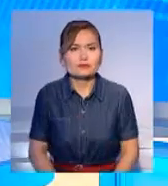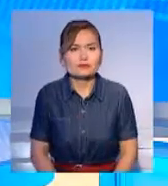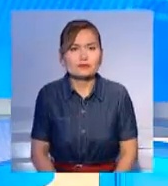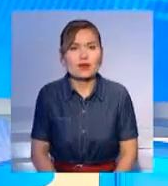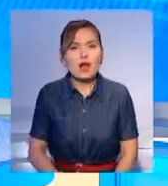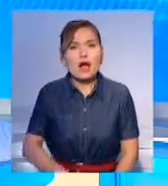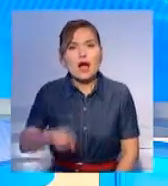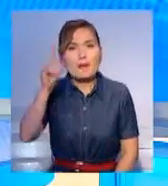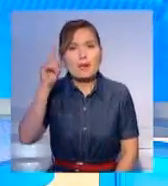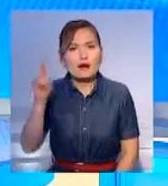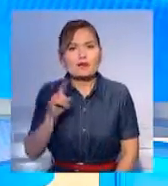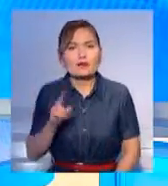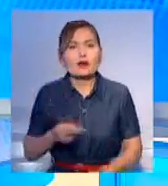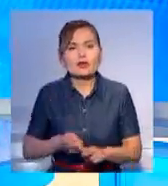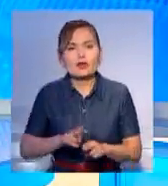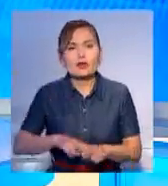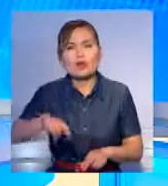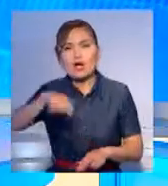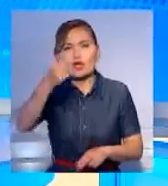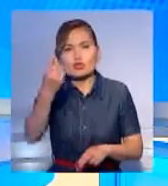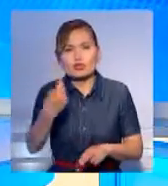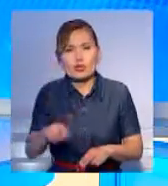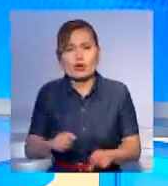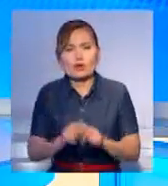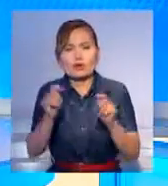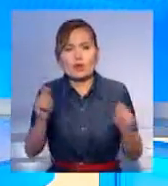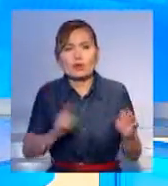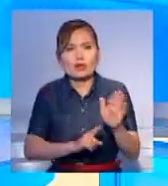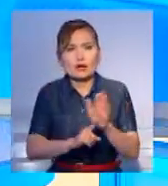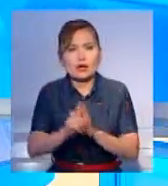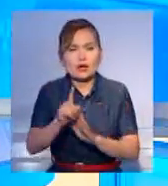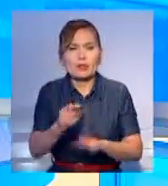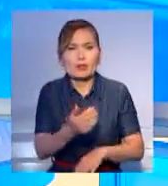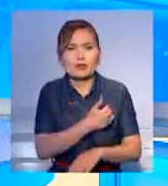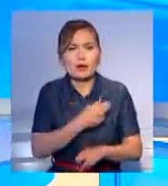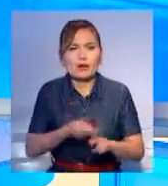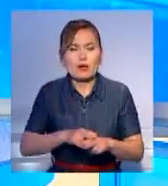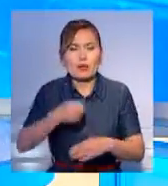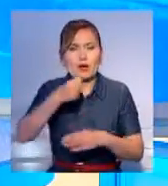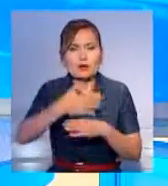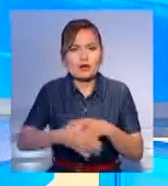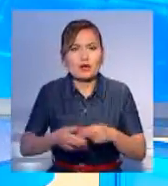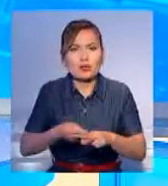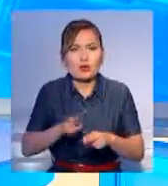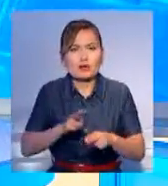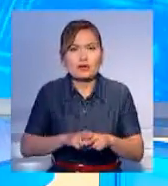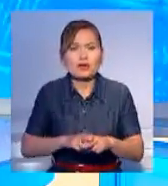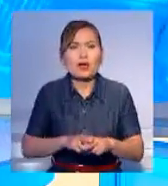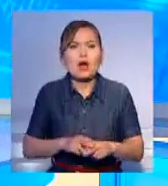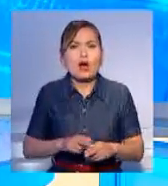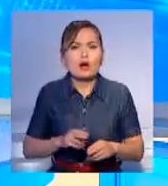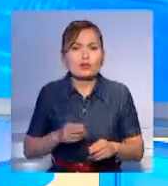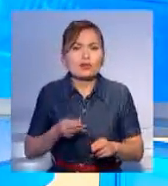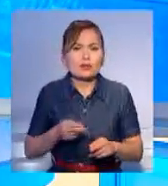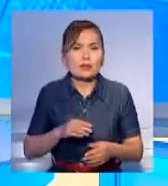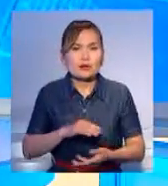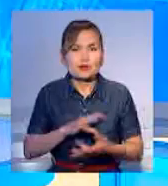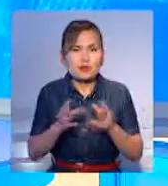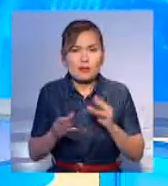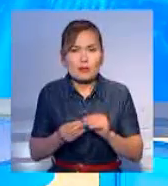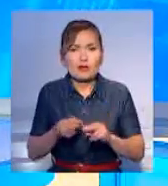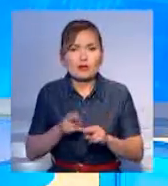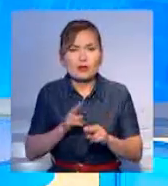қаласың. Сөйтіп Израиль Хамасқа соғыс ашпақ ниетте. Елдің орталығындағы Тель-Авив шаһарын қорғайтын темір күмбез деп аталатын қосымша